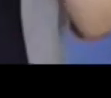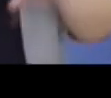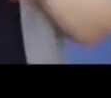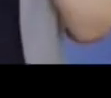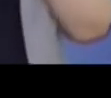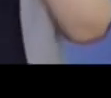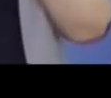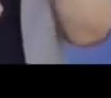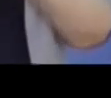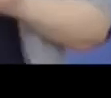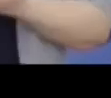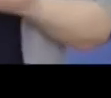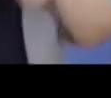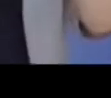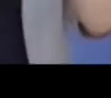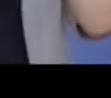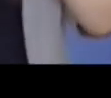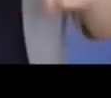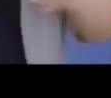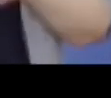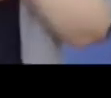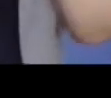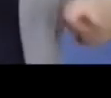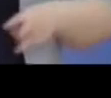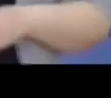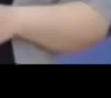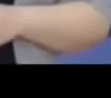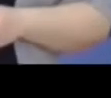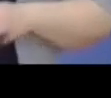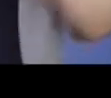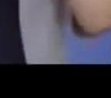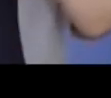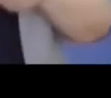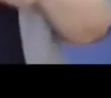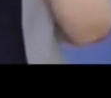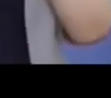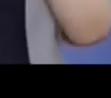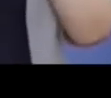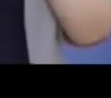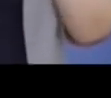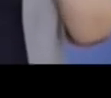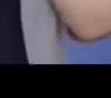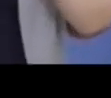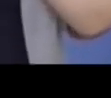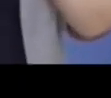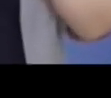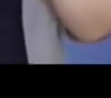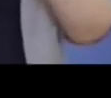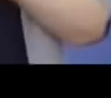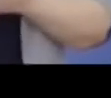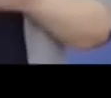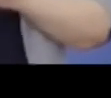на середу на засідання Кабміну. Я ще також хочу звернути увагу на ті аспекти, які сьогодні коментуються в пресі, в